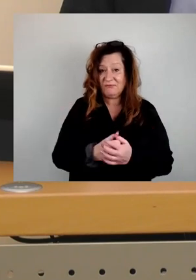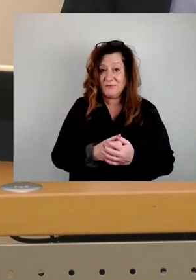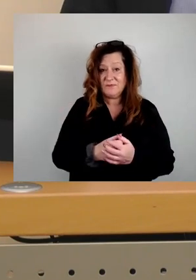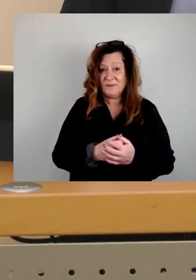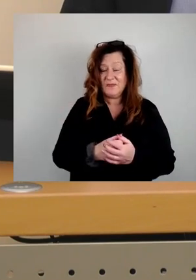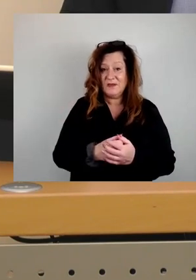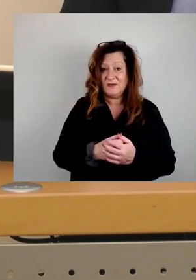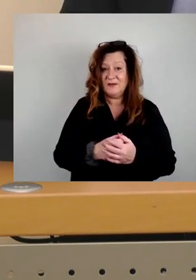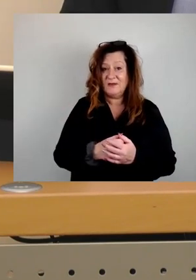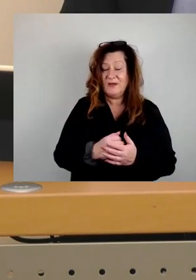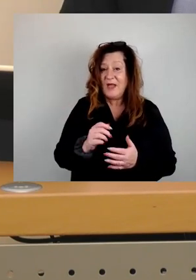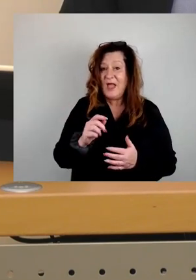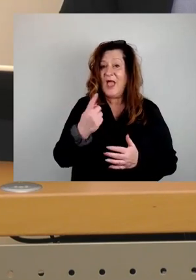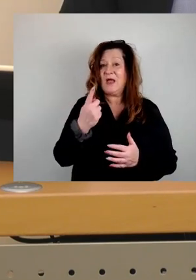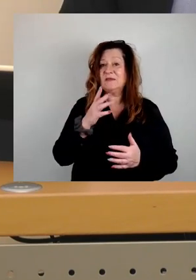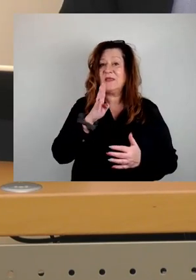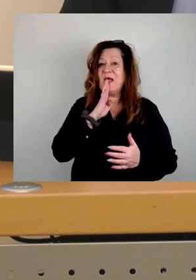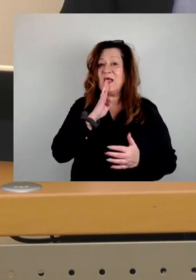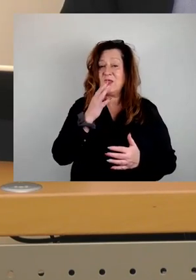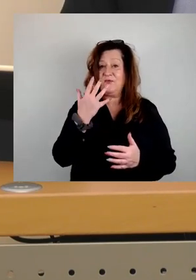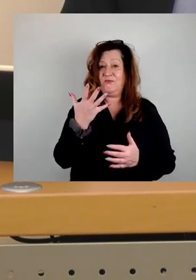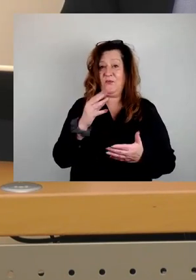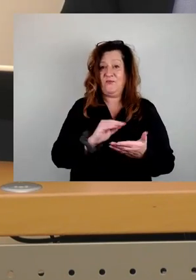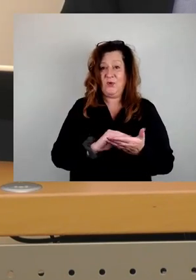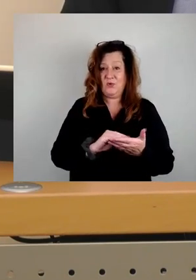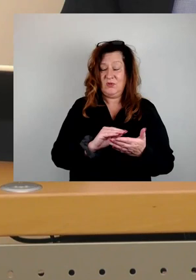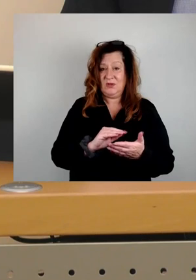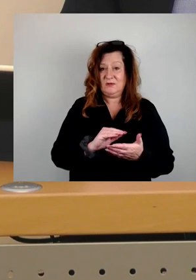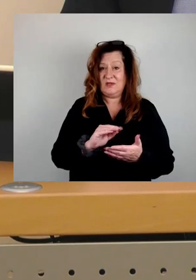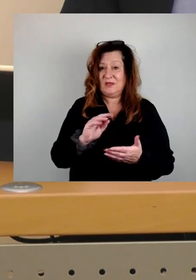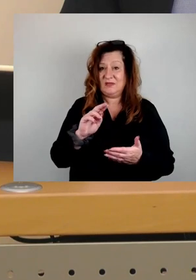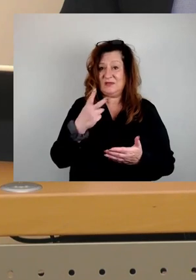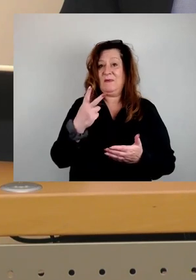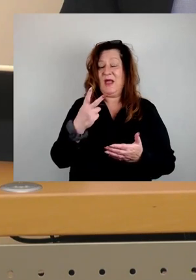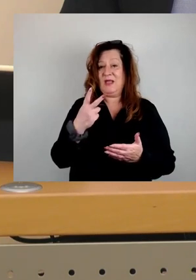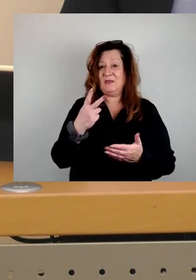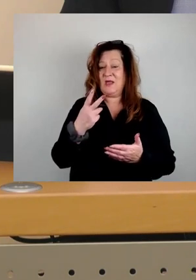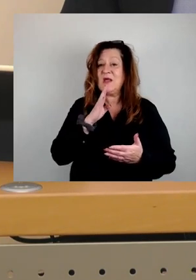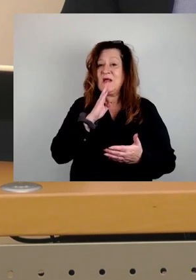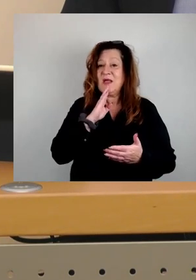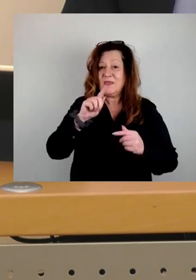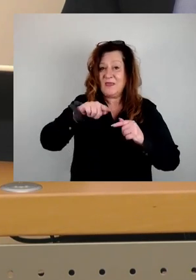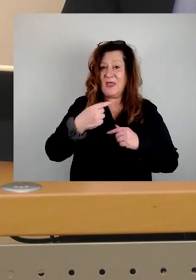Der erste Redner hat 5 Minuten, der zweite hat 3 Minuten, so wie wir es bei der Geschäftsordnung beschlossen haben.